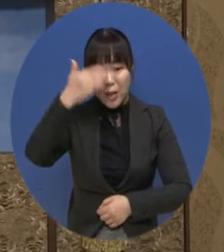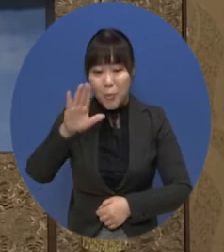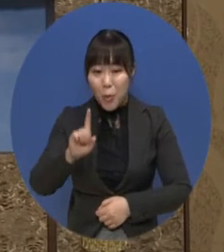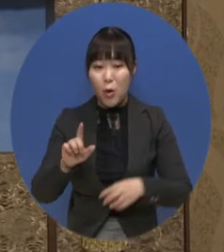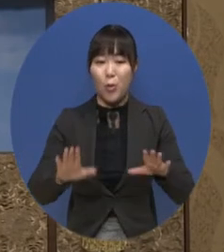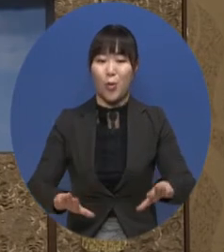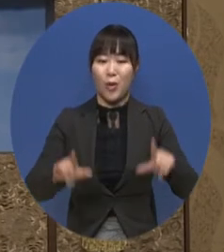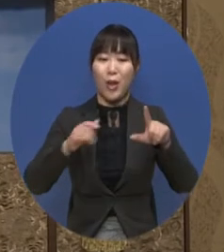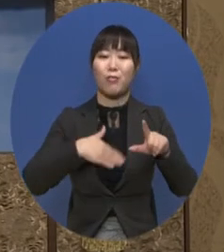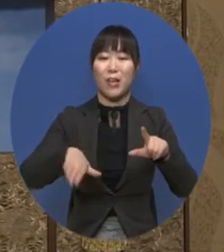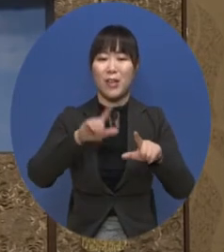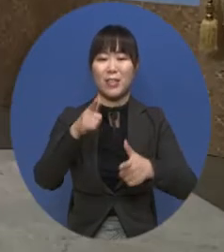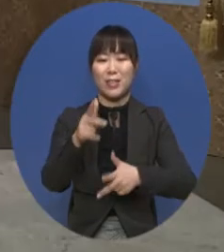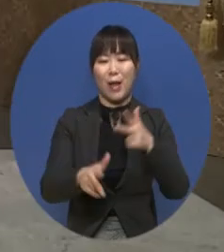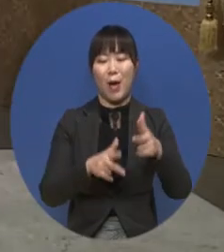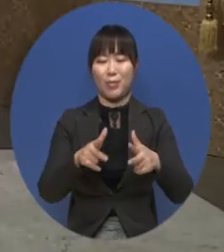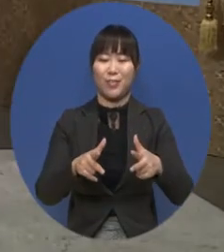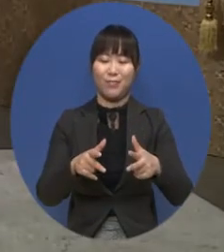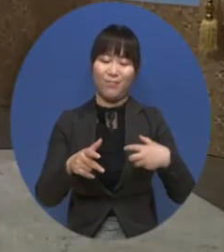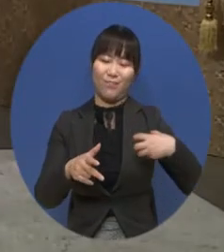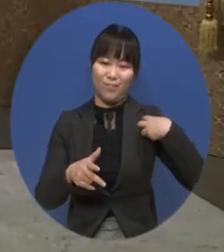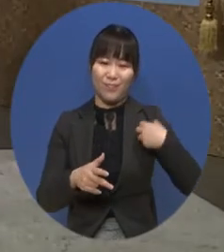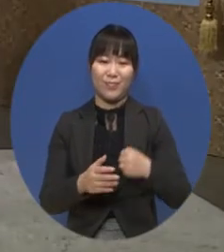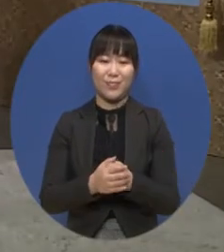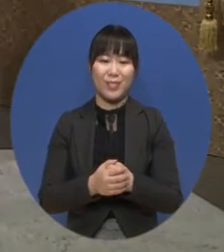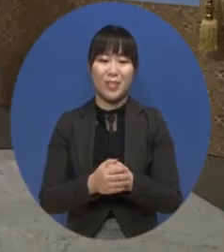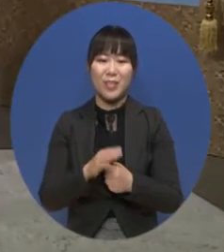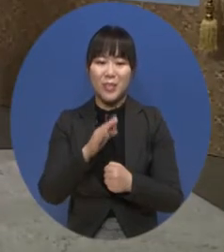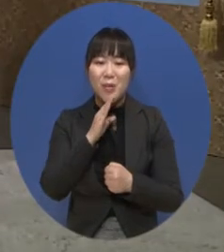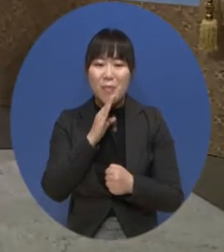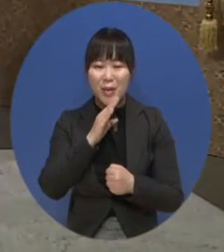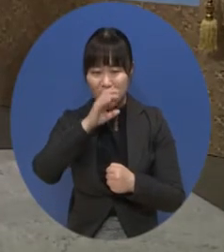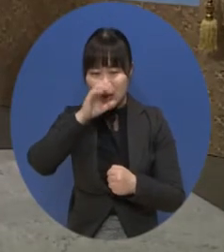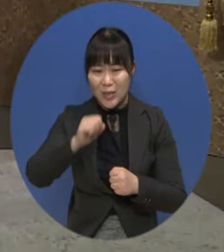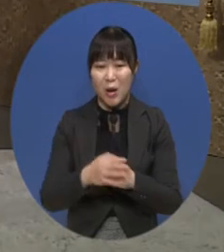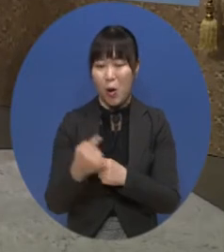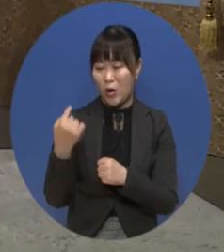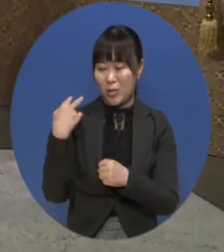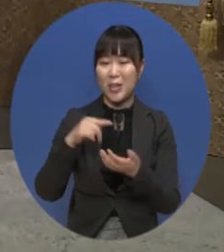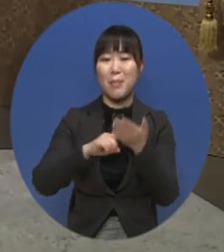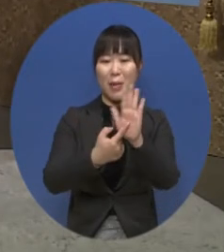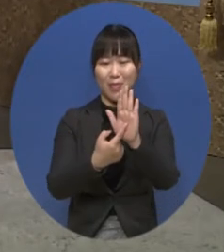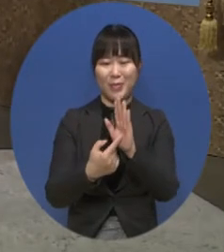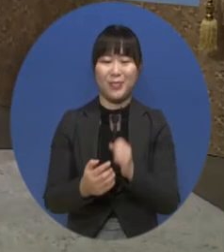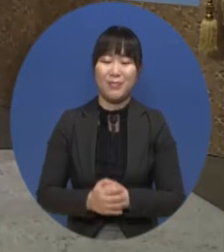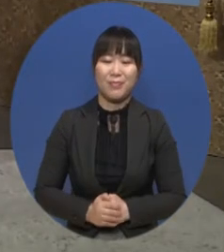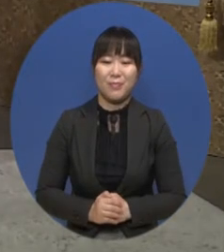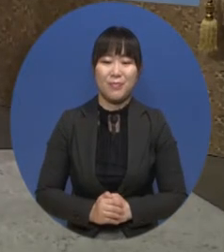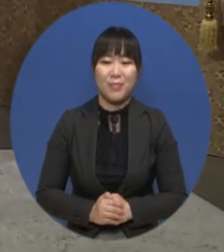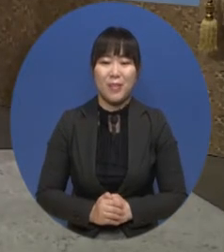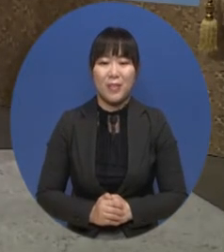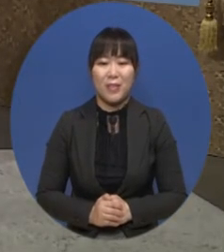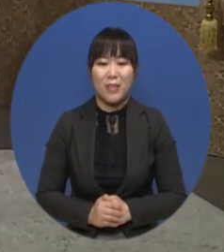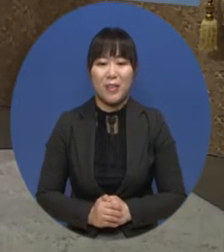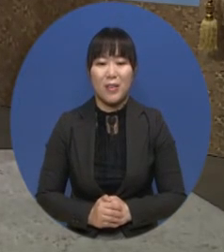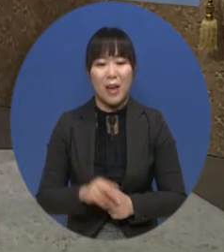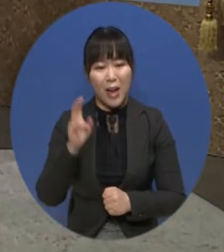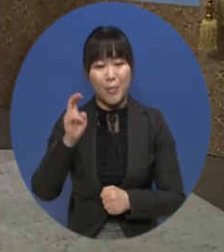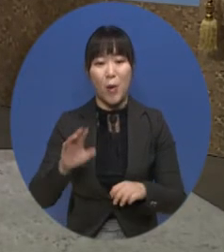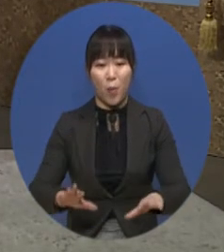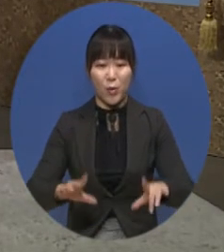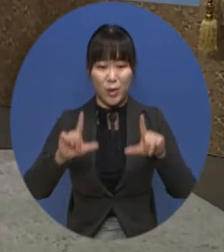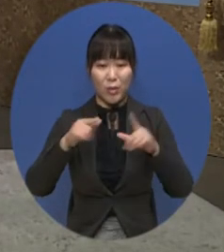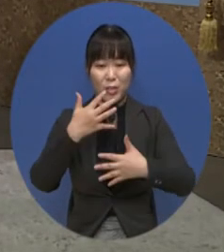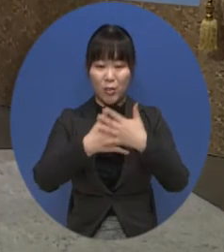올해 또 저희가 그 사업을 하게 됐습니다. 정말요? 네. 너무 축하드립니다. 뜨끈뜨끈한 정보예요. 엊그제 발표가 났어요. 정말요? 그래서 너무 축하드립니다. 아마도 올해도